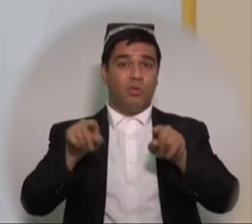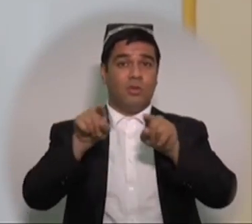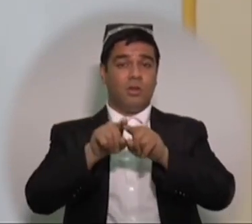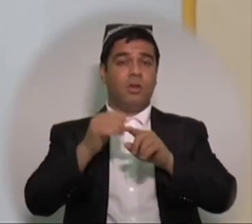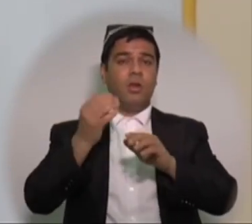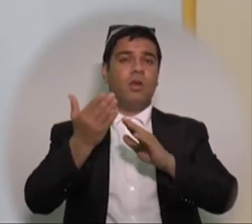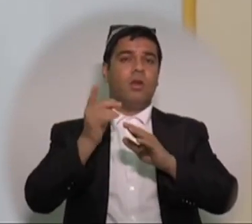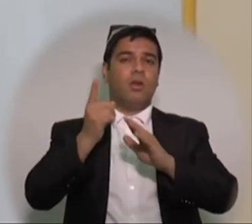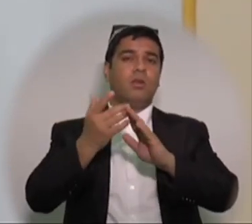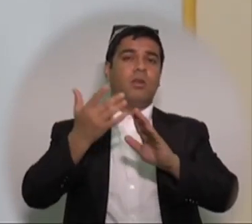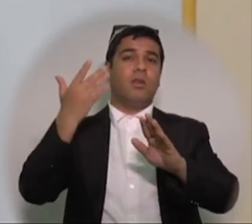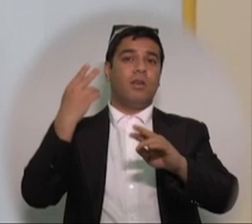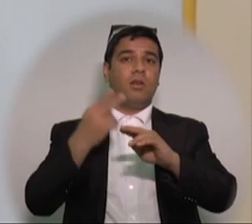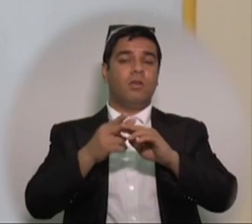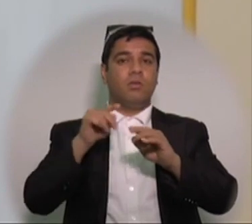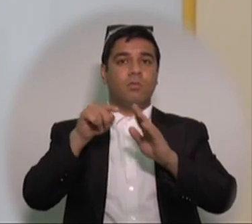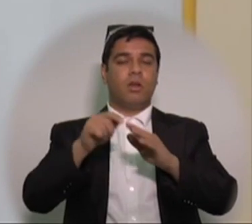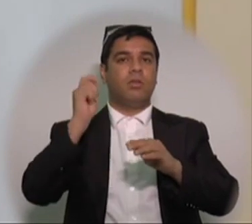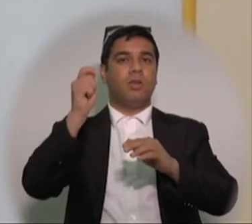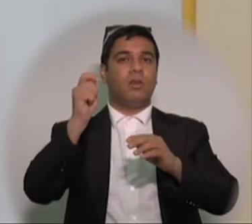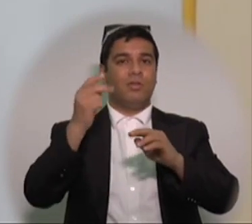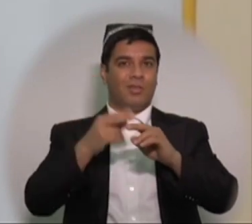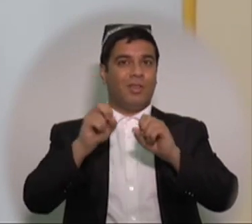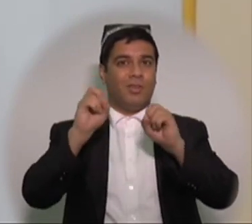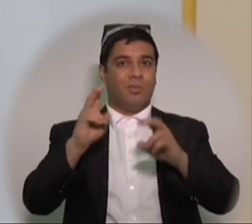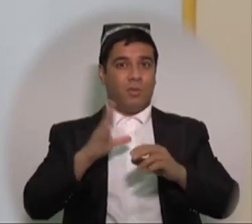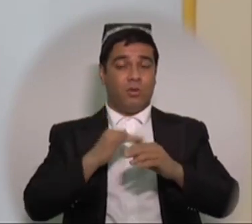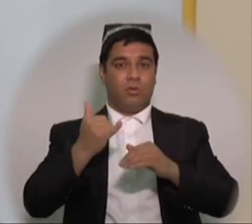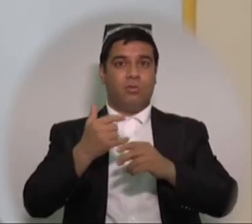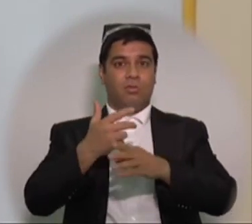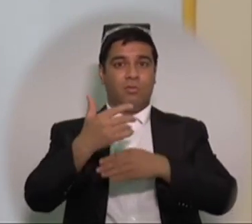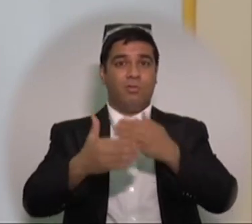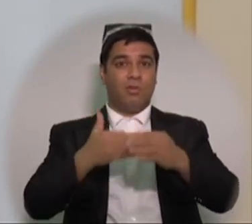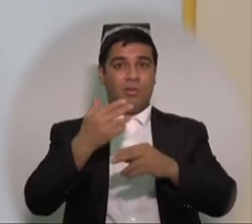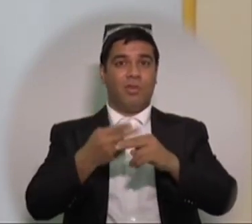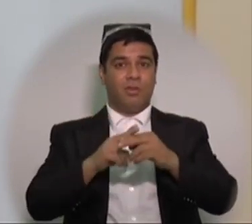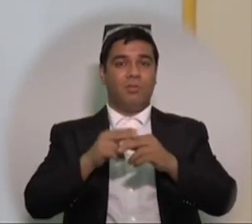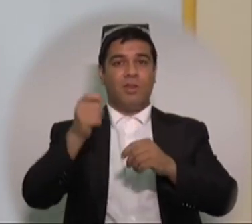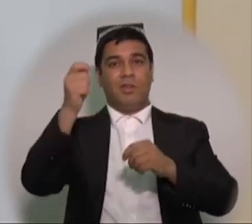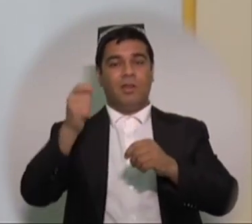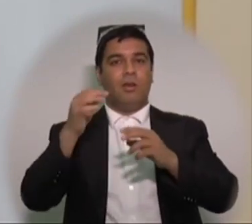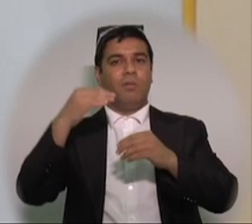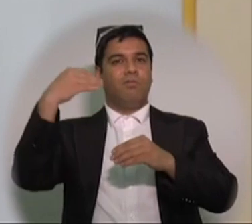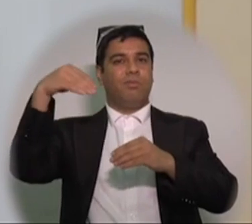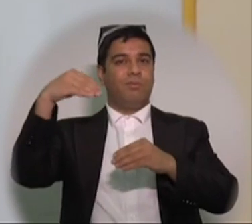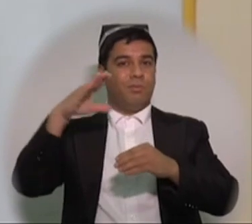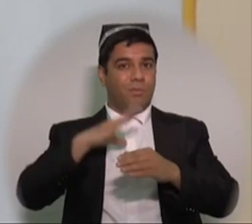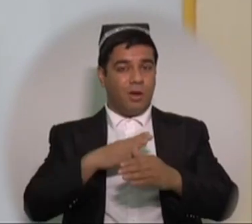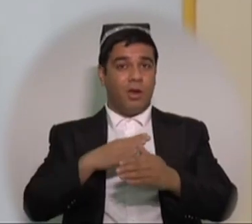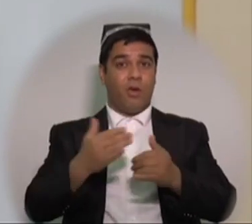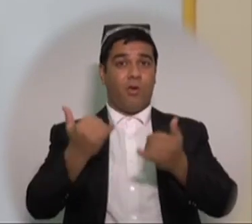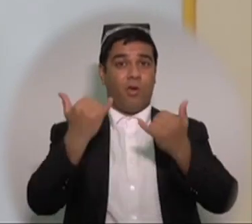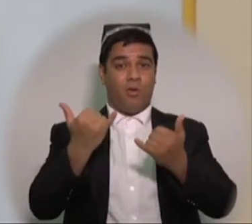O'sha eski vaqtlarda taqillatgan asboblarni qilishgan eshiklarga, keyin bunday tortsa jarang maydon qo'ng'iroqlarni